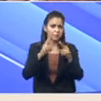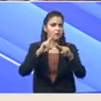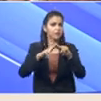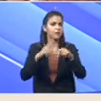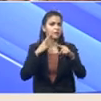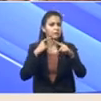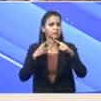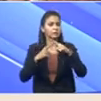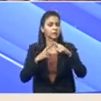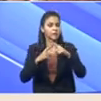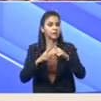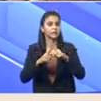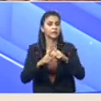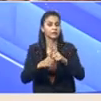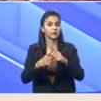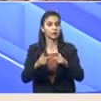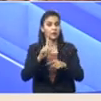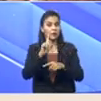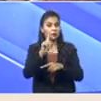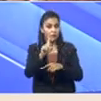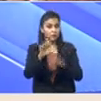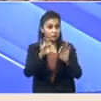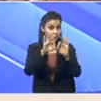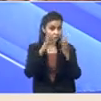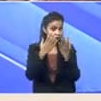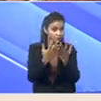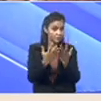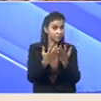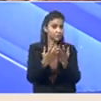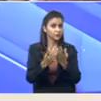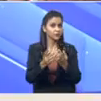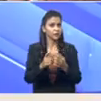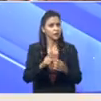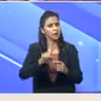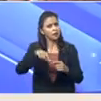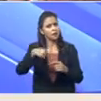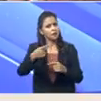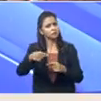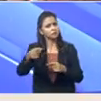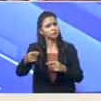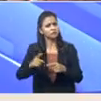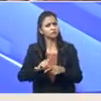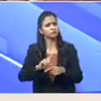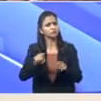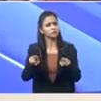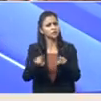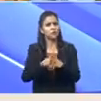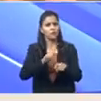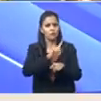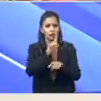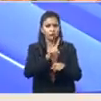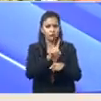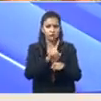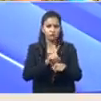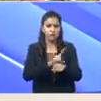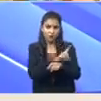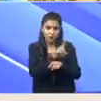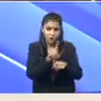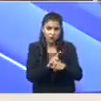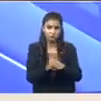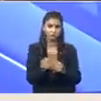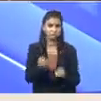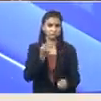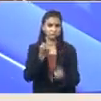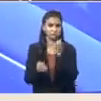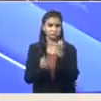का, यानी एक परिवार हर वीकेंड 1 घंटा फैमिली फिटनेस एक्टिविटी के